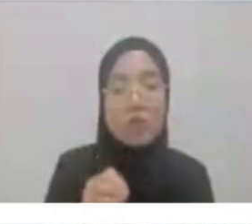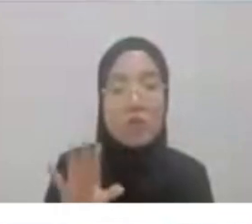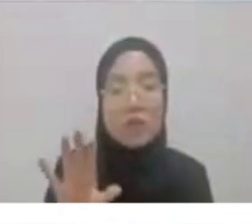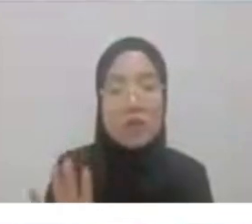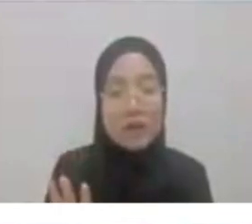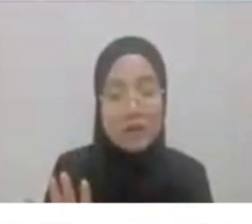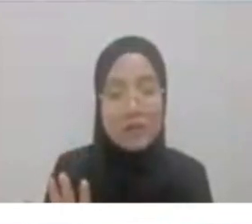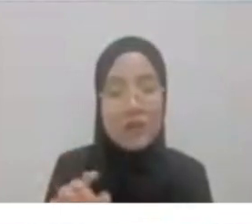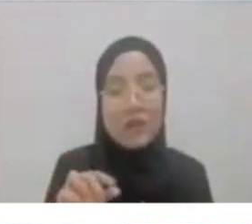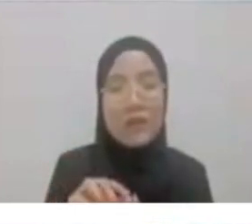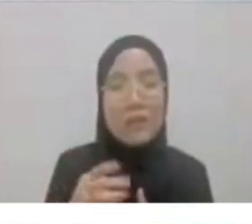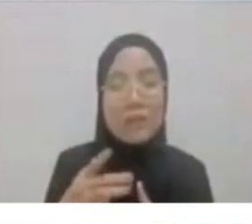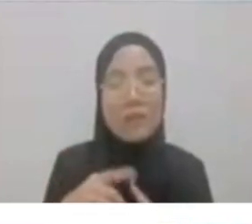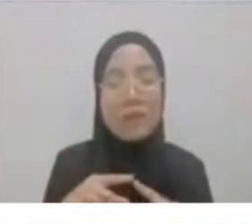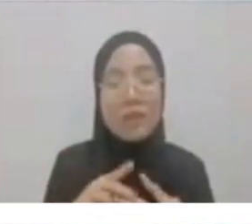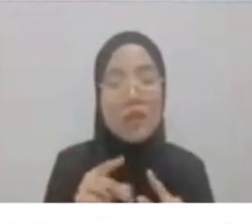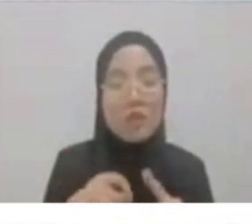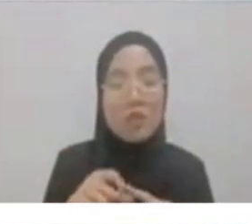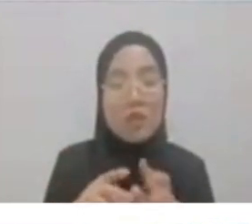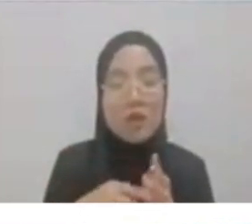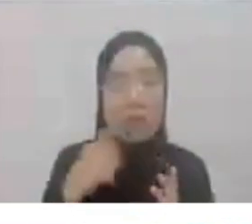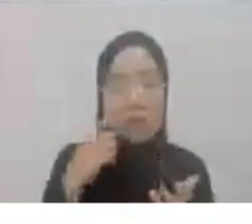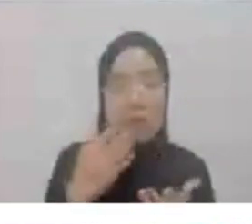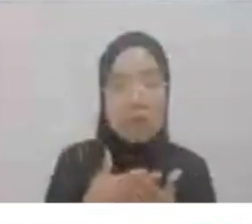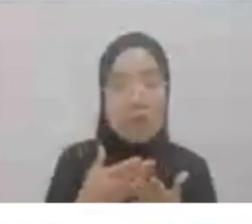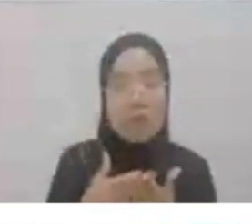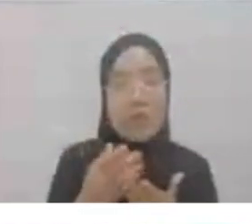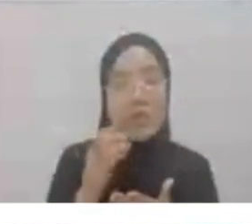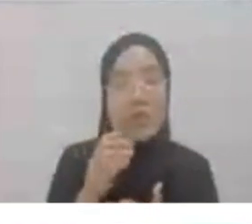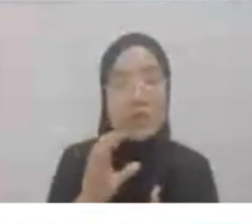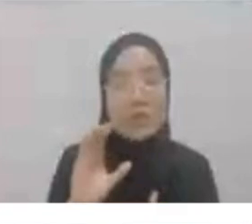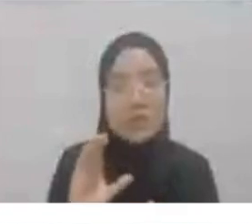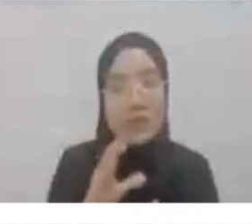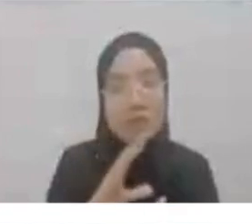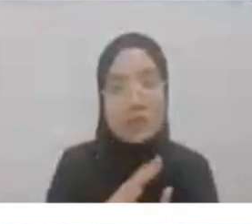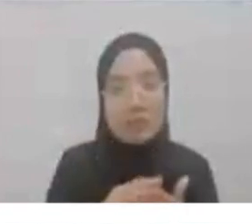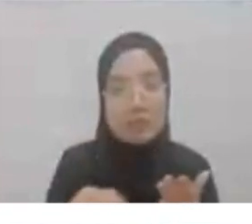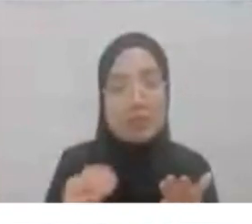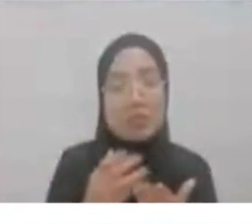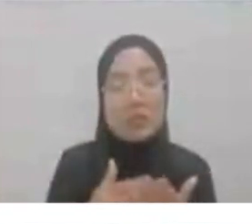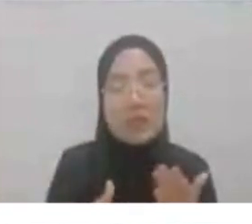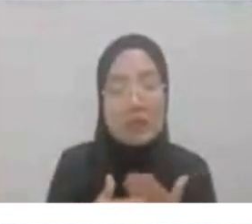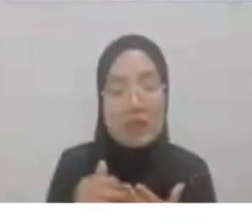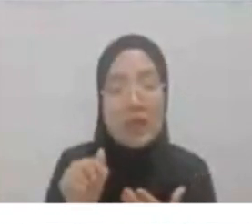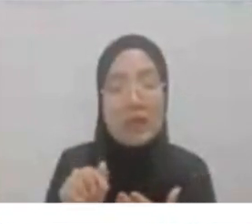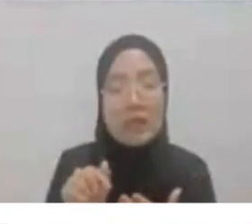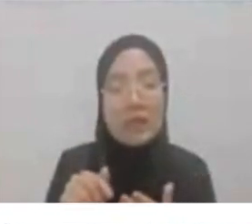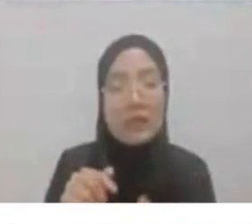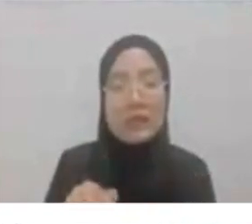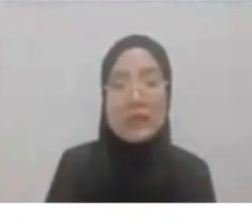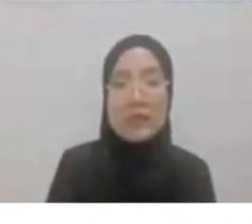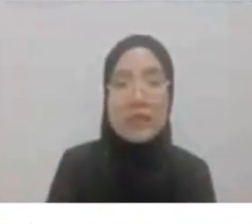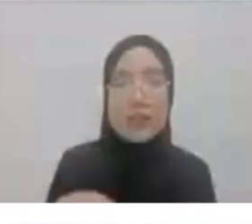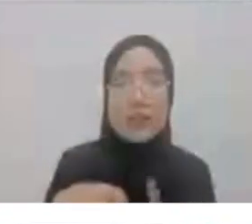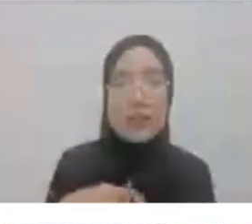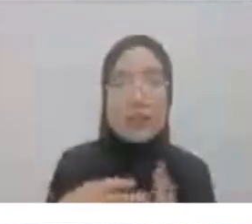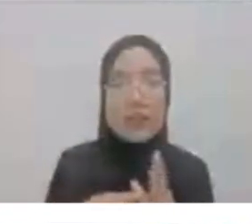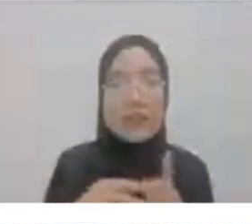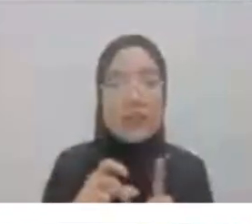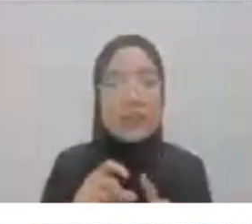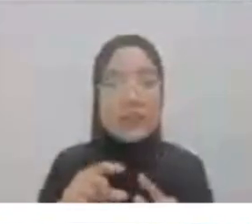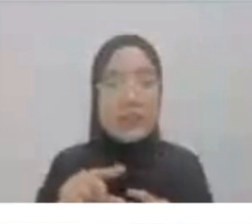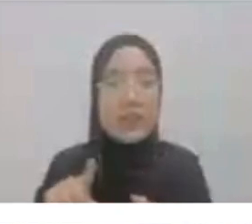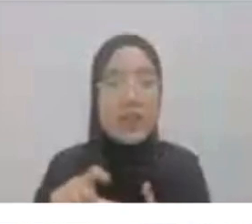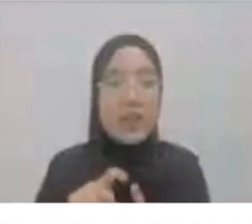Petarukan pada bukti formulir mode C hasil salinan di TPS 005 Desa Kendal Doyong Kecamatan Petarukan untuk pemilihan Presiden dan Wakil